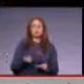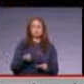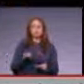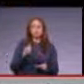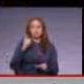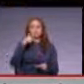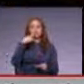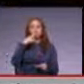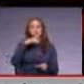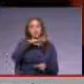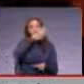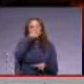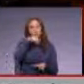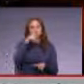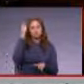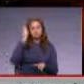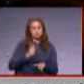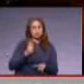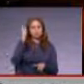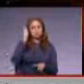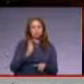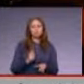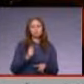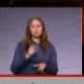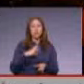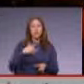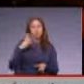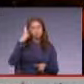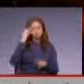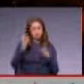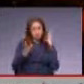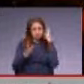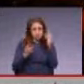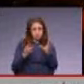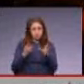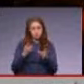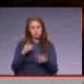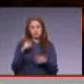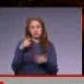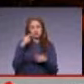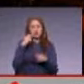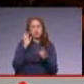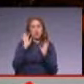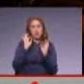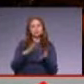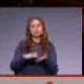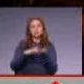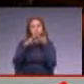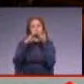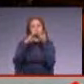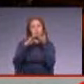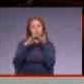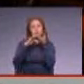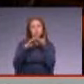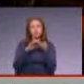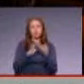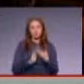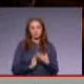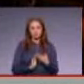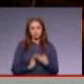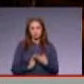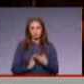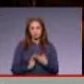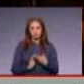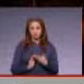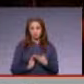يحب يعني يكون يعني يساهم في الحاجات دي يعني نكون مشكورين جدا جدا. وهم ما بيطلبوش، هم ما بيطلبوش حاجة.